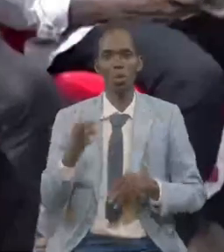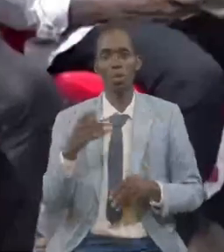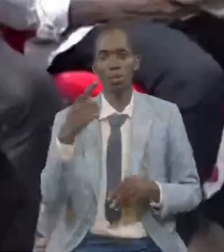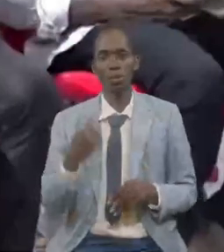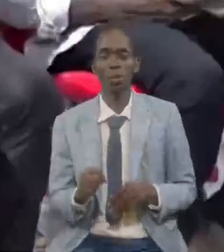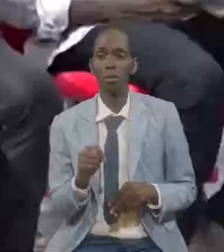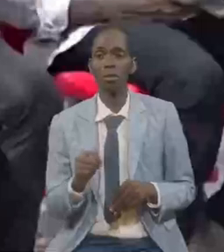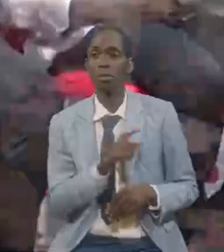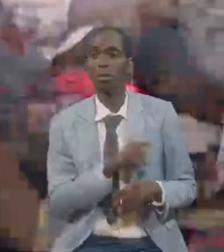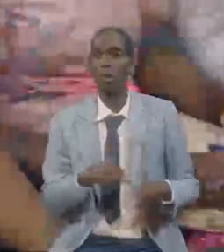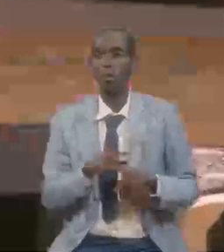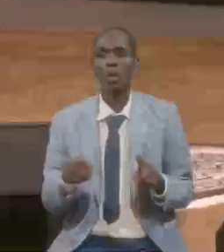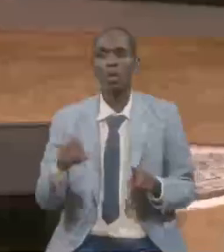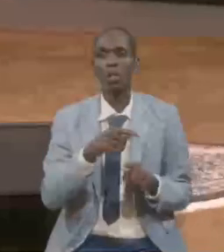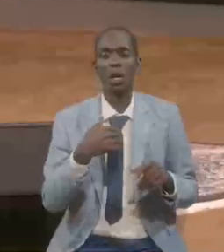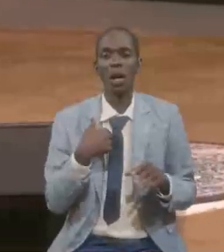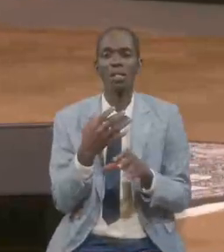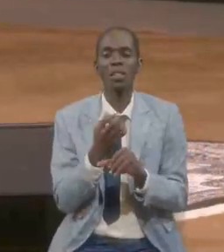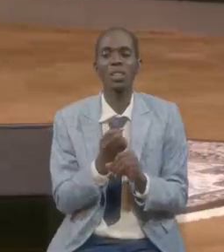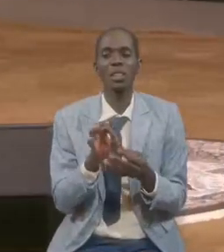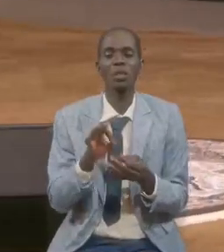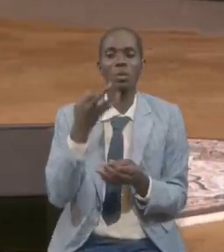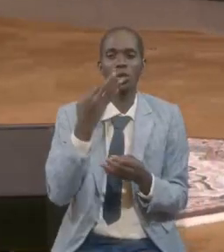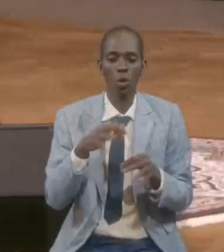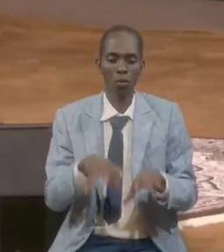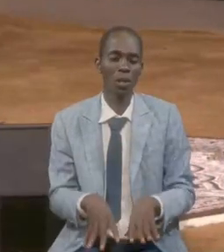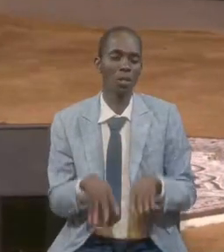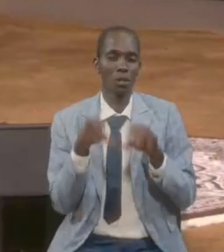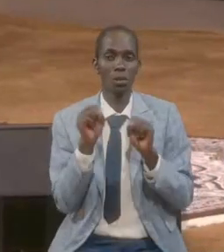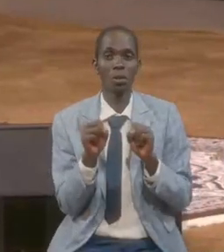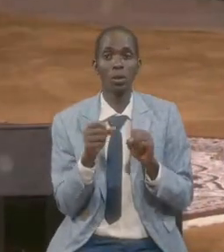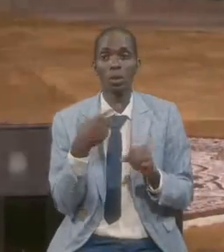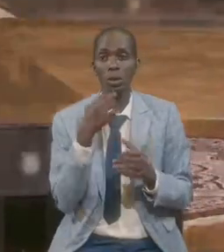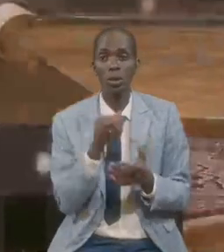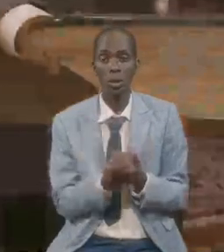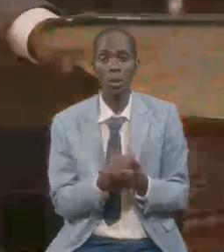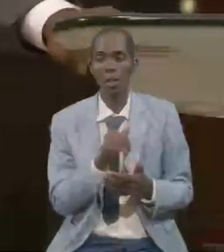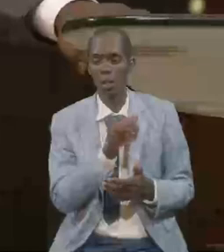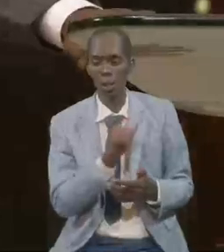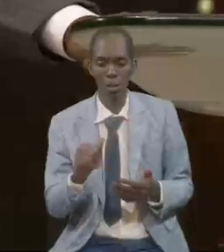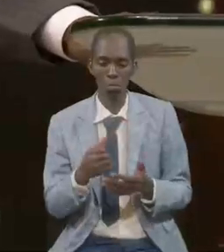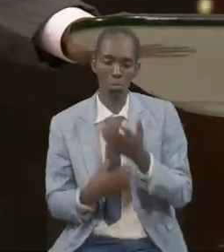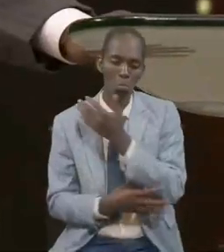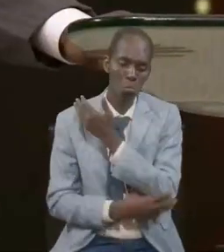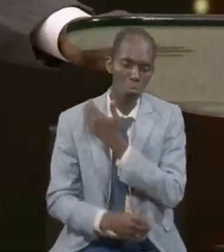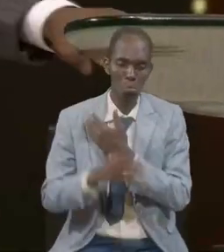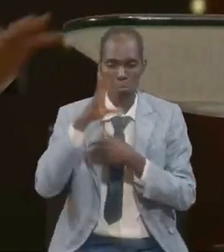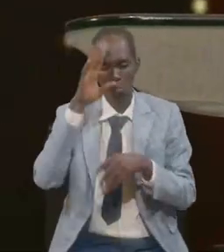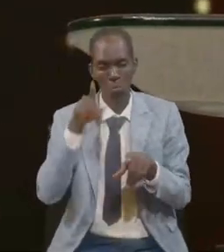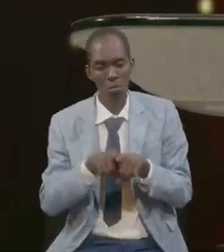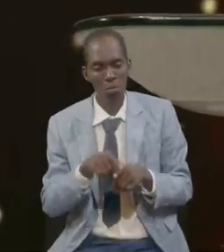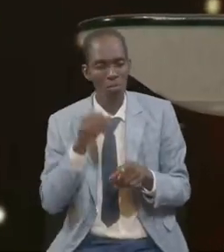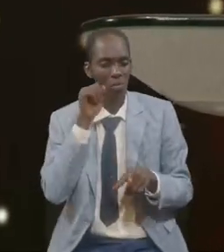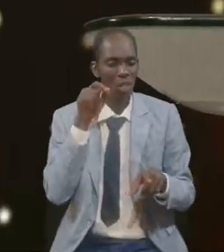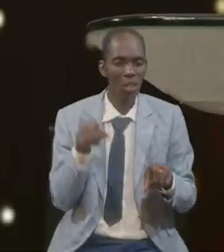reçu l'esprit d'adoption. C'est pourquoi c'est dit que le frère de condition, la sœur de condition,